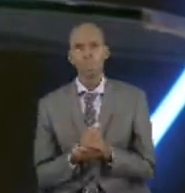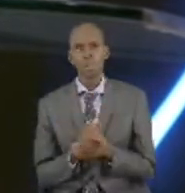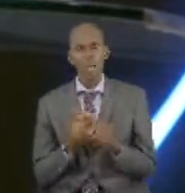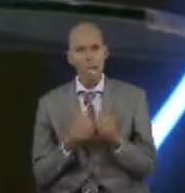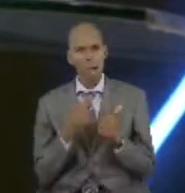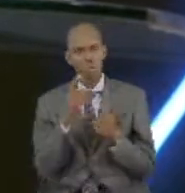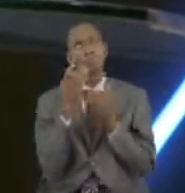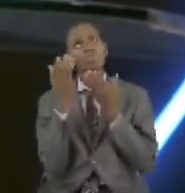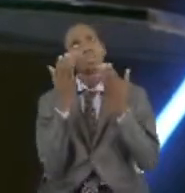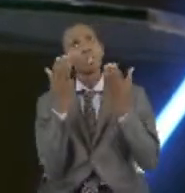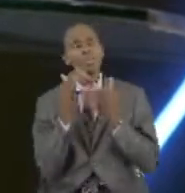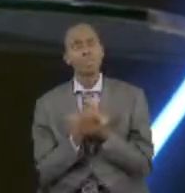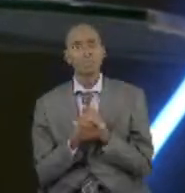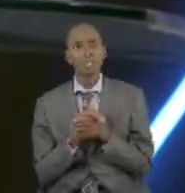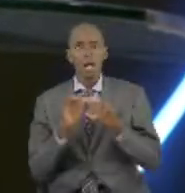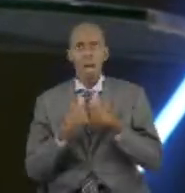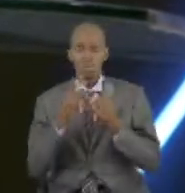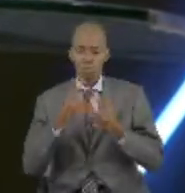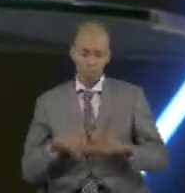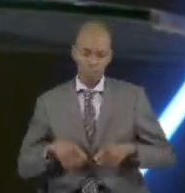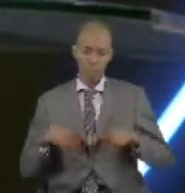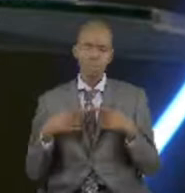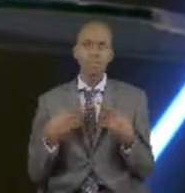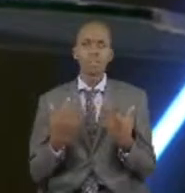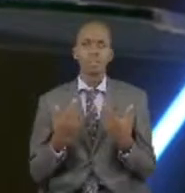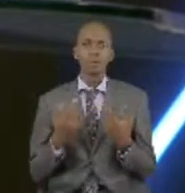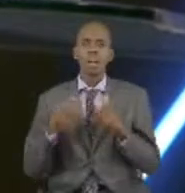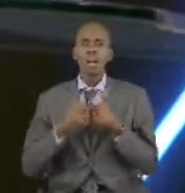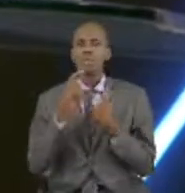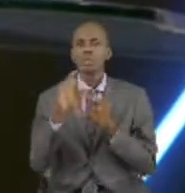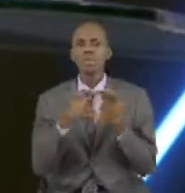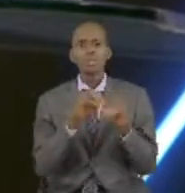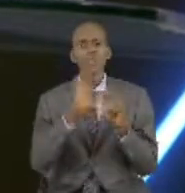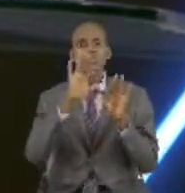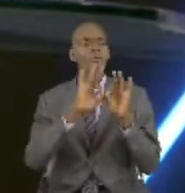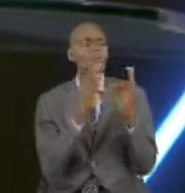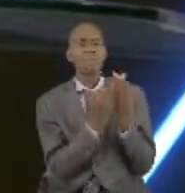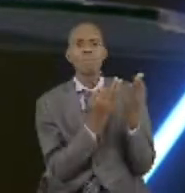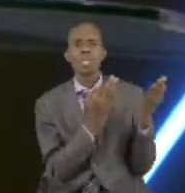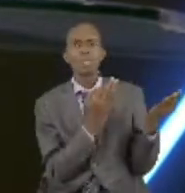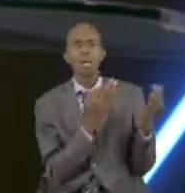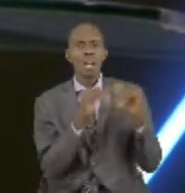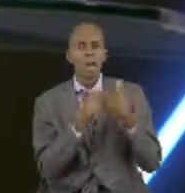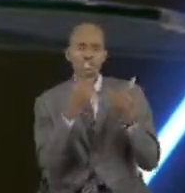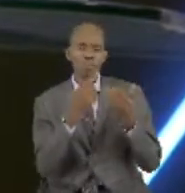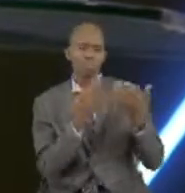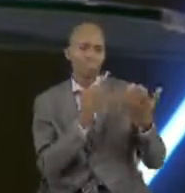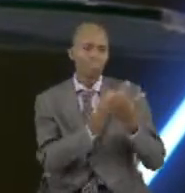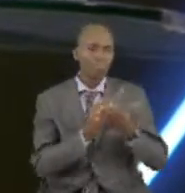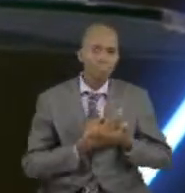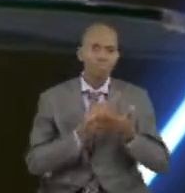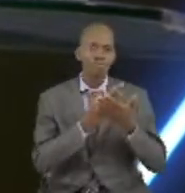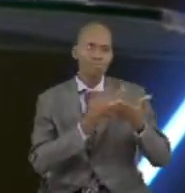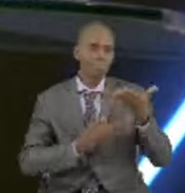la maladie tue sève la valeur des oeuvres le mal dont tu fais de ta famille la mandature interagit tu